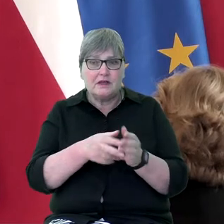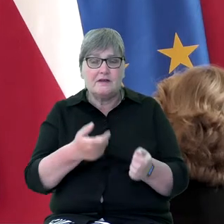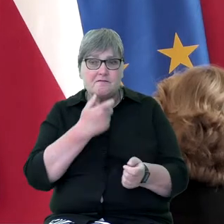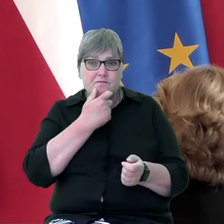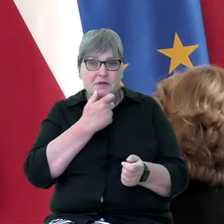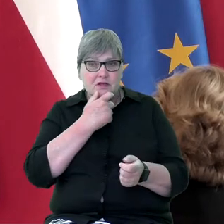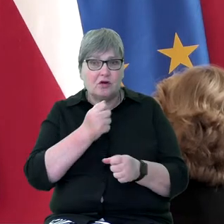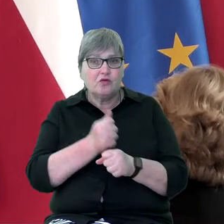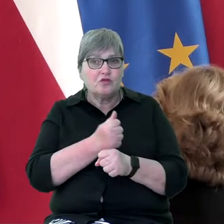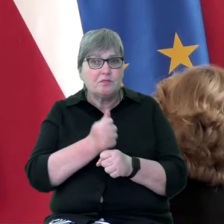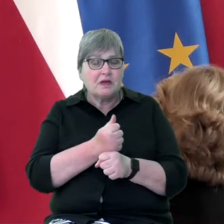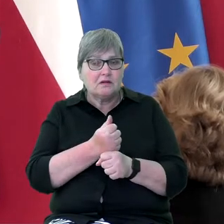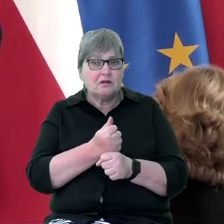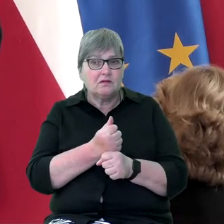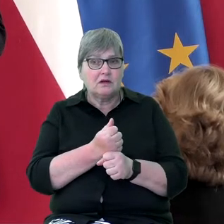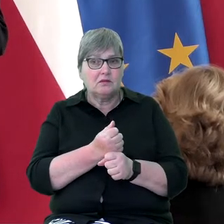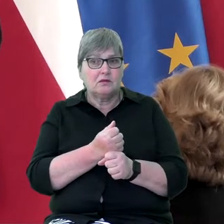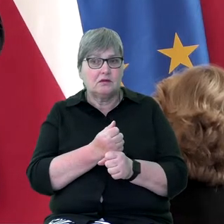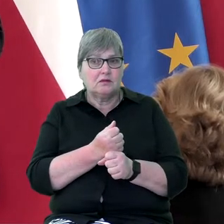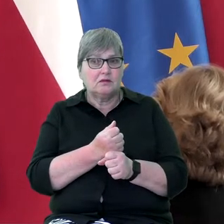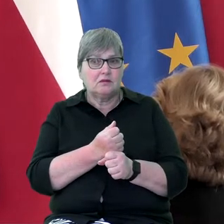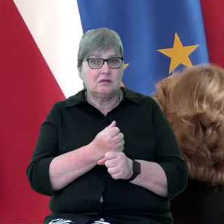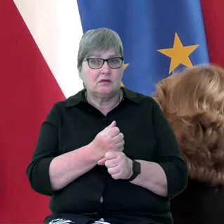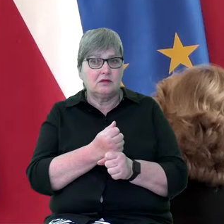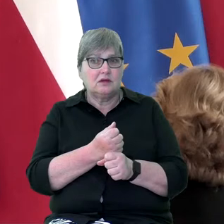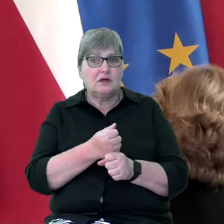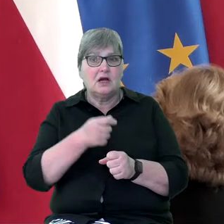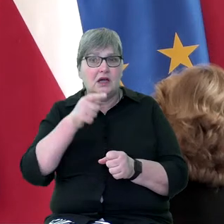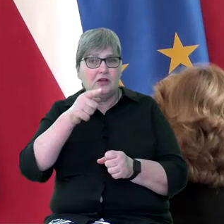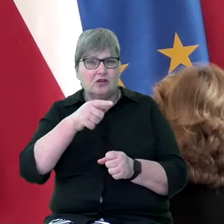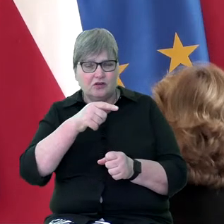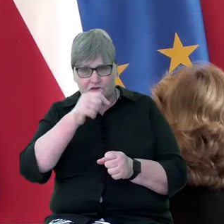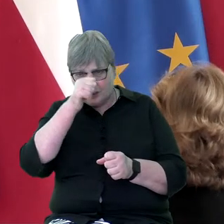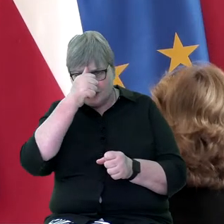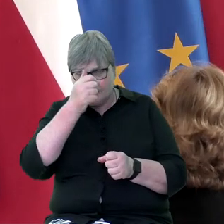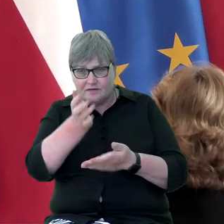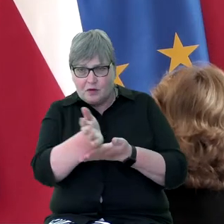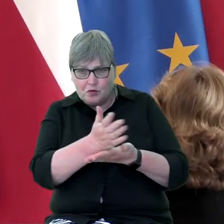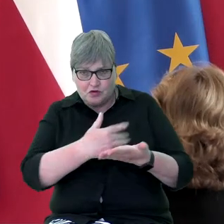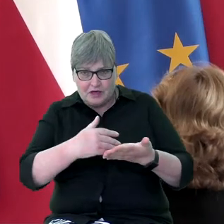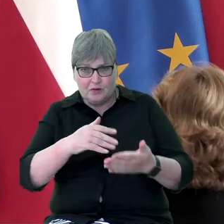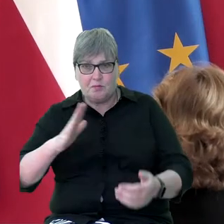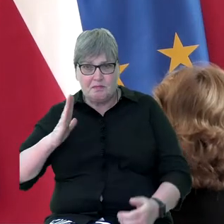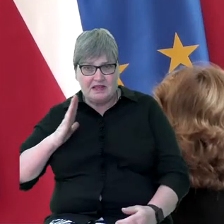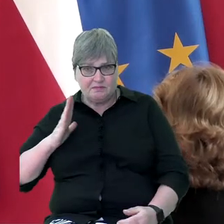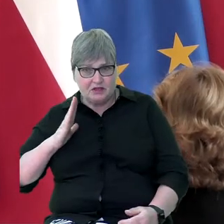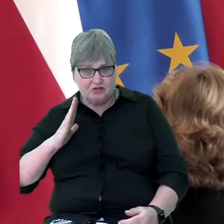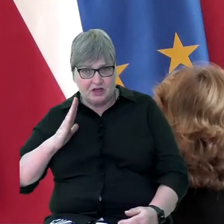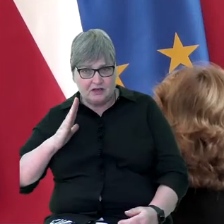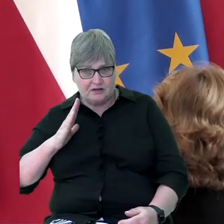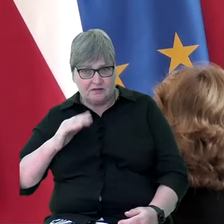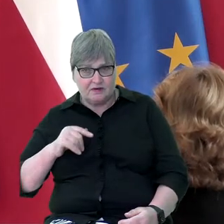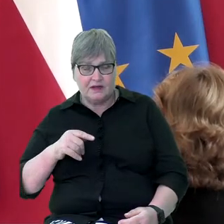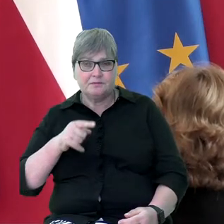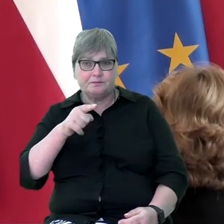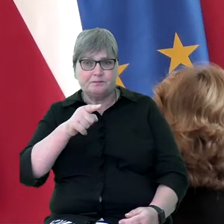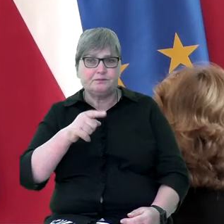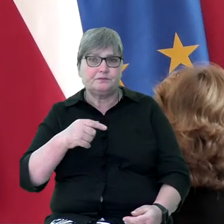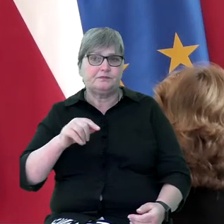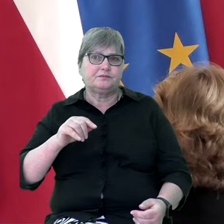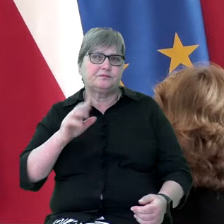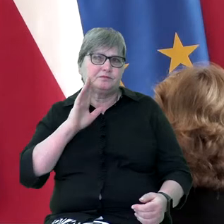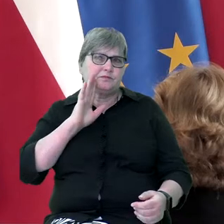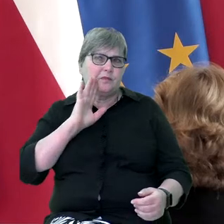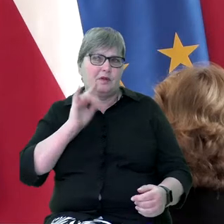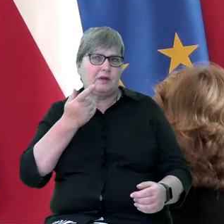pracował. Ta struktura się nazywała Wydziałem Bezpieczeństwa. To w przedwojennej administracji takie wyjaśnienie, tam